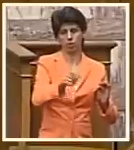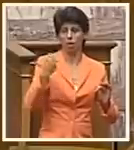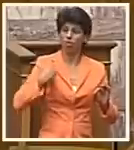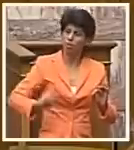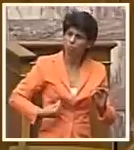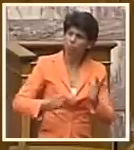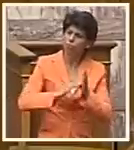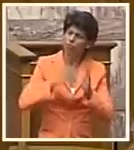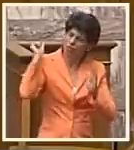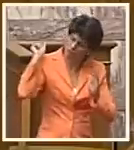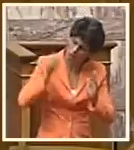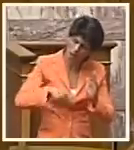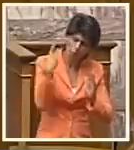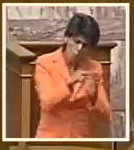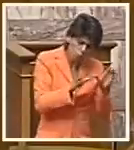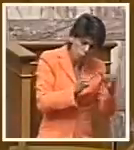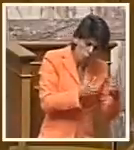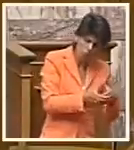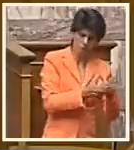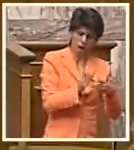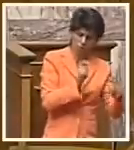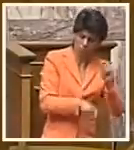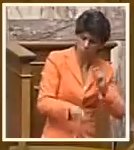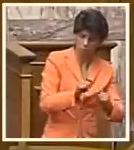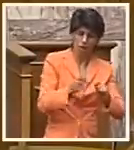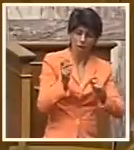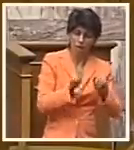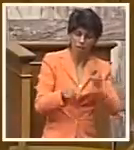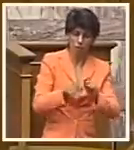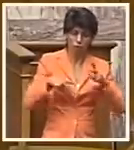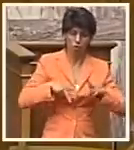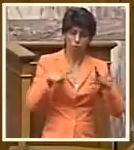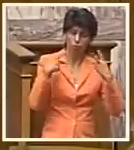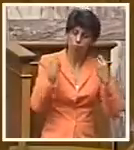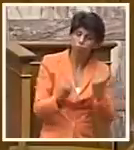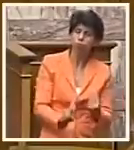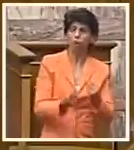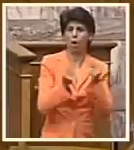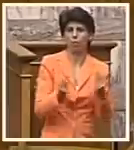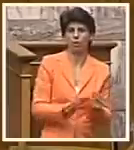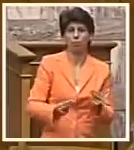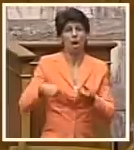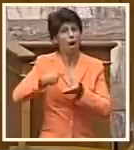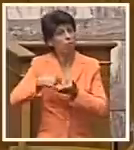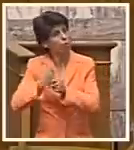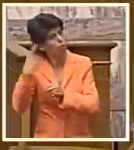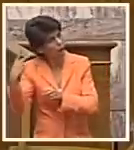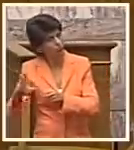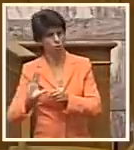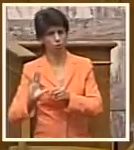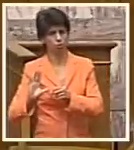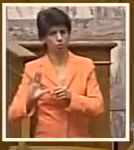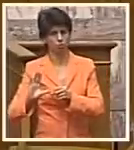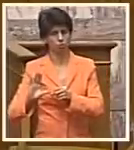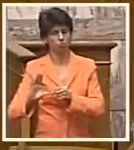δημόσιος υπάλληλος, ναι, από το μετερίζει του για να κάνουμε το κράτος πιο αποτελεσματικό και φιλικό. Ο εφοριακός στη δουλειά του, για να